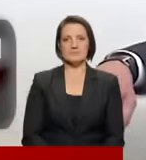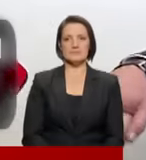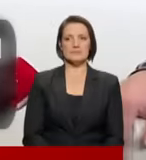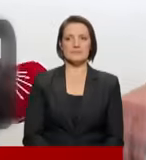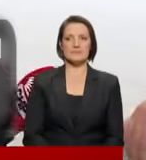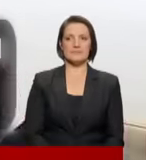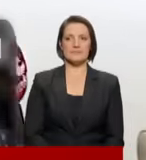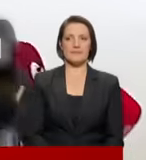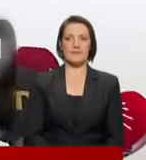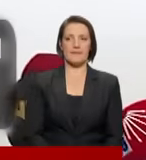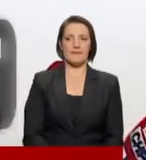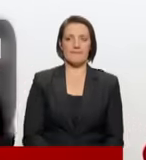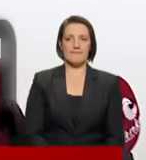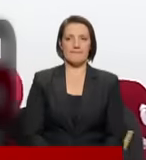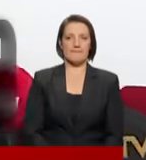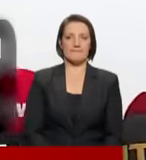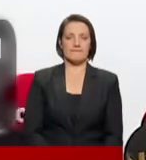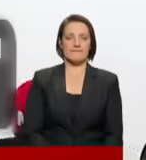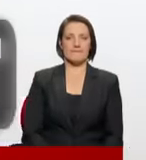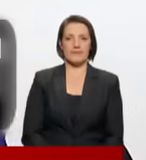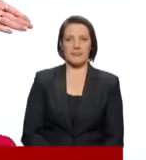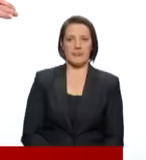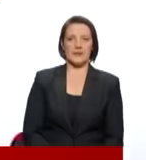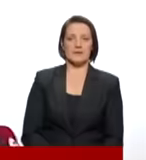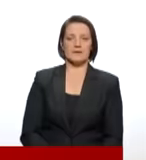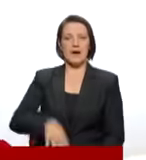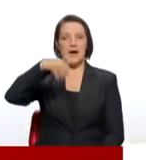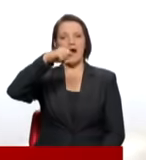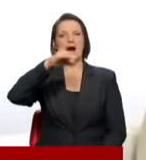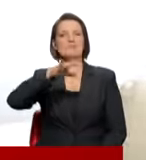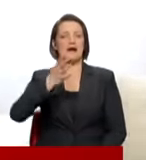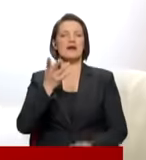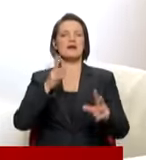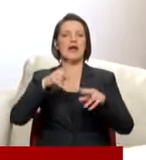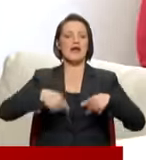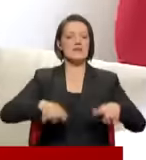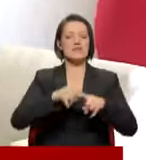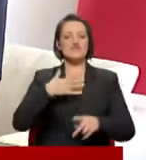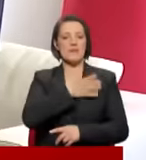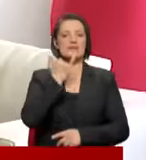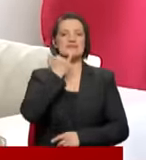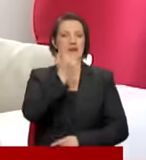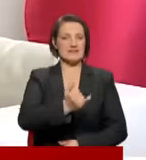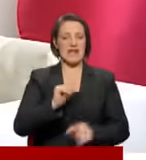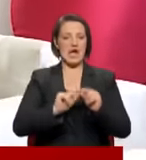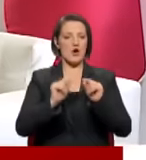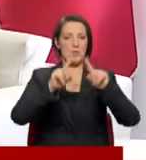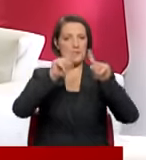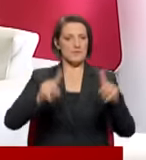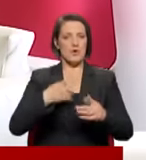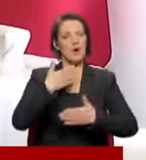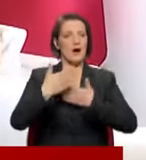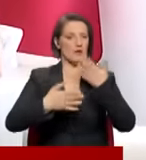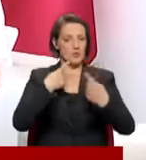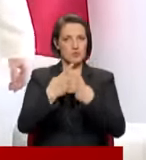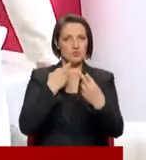anlamda keyfini çıkartamayan çok yurttaşımız var. AK Parti heyetinin CHP bayram ziyaretinde ekonomik tablo konuşulurken